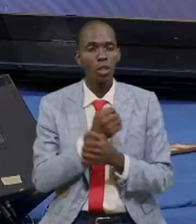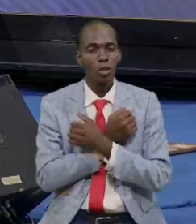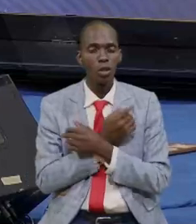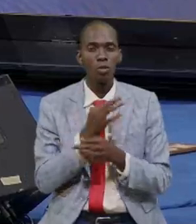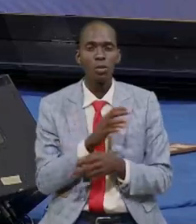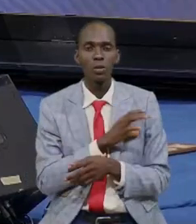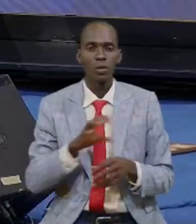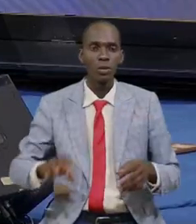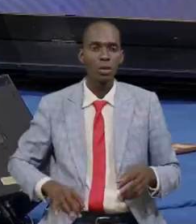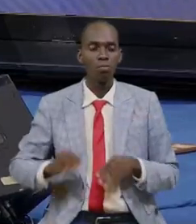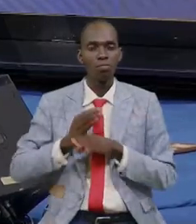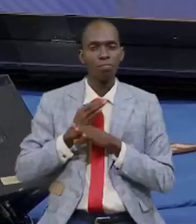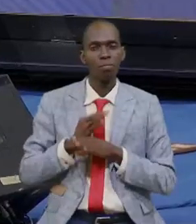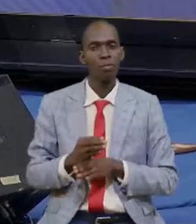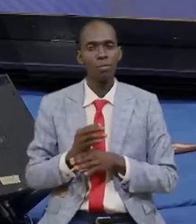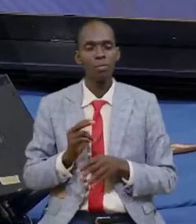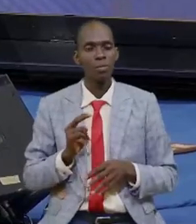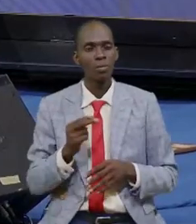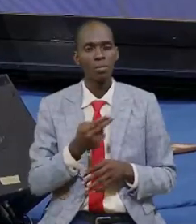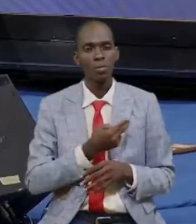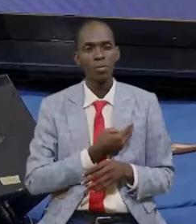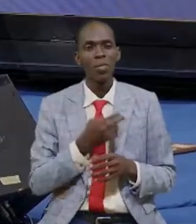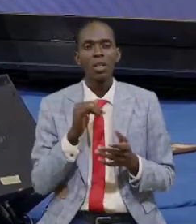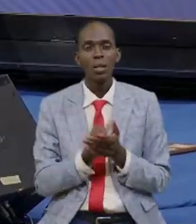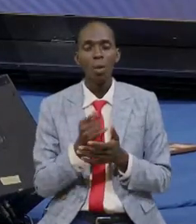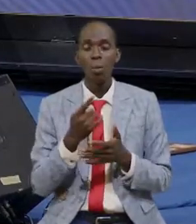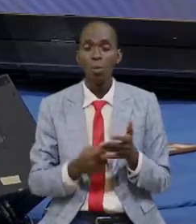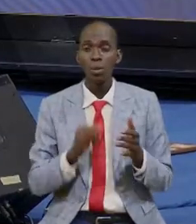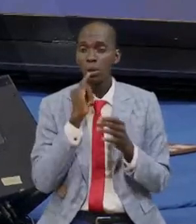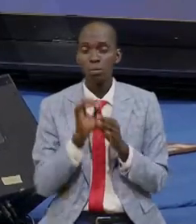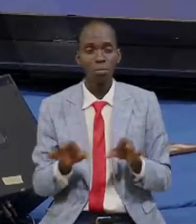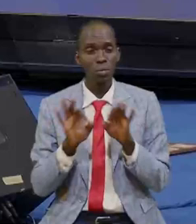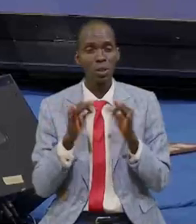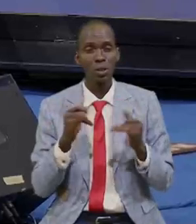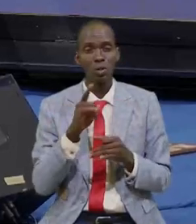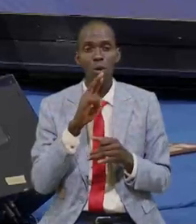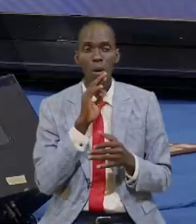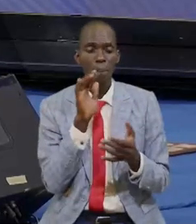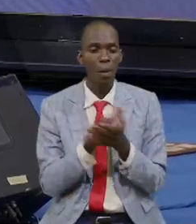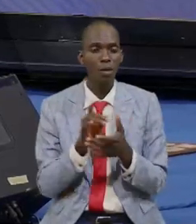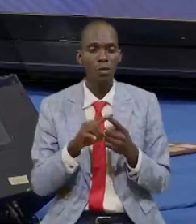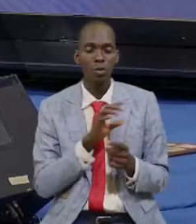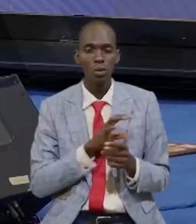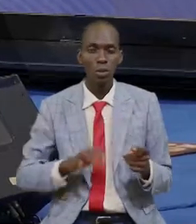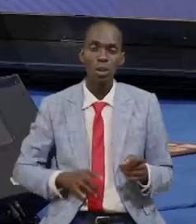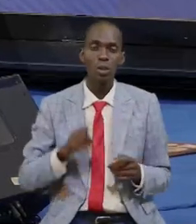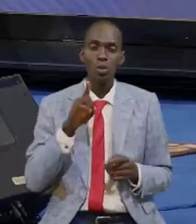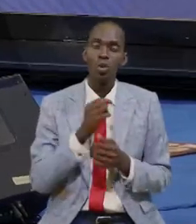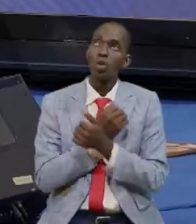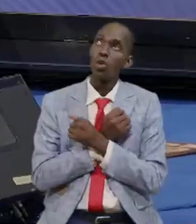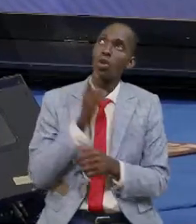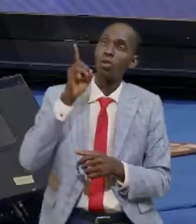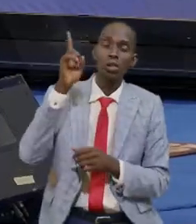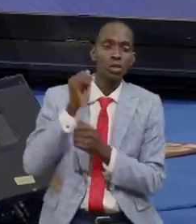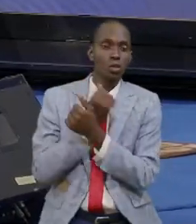verset 14. Car l'amour de Christ nous presse. C'est ce qui compte maintenant. Nous sommes mariés à Christ et il